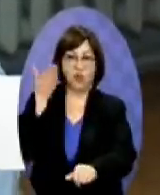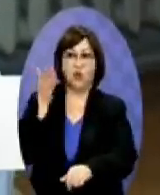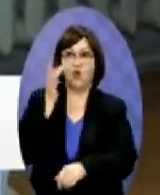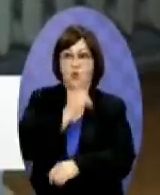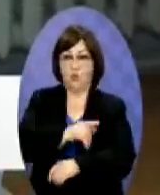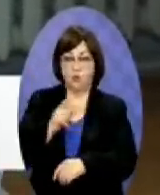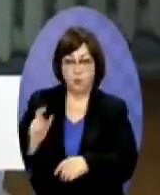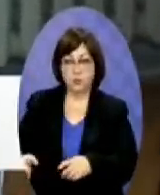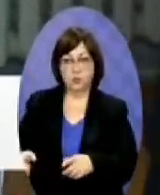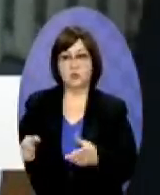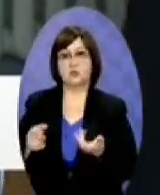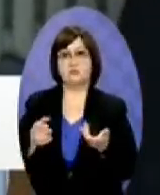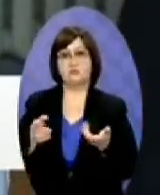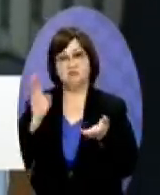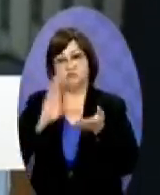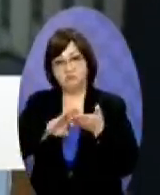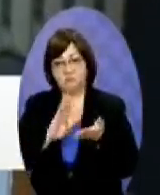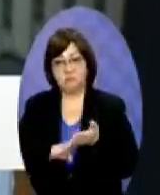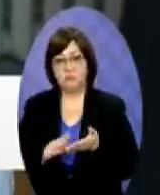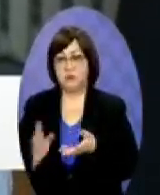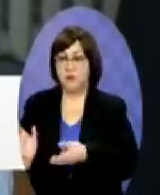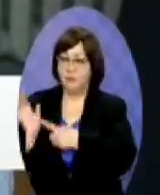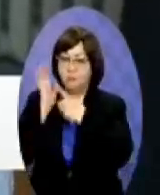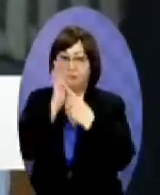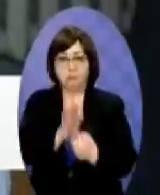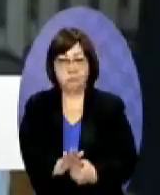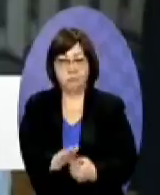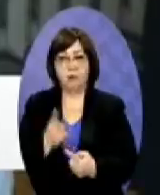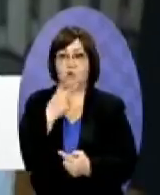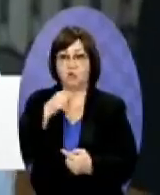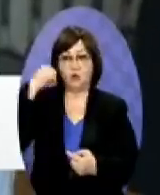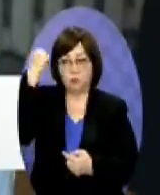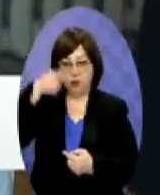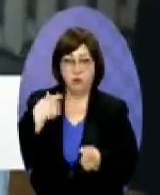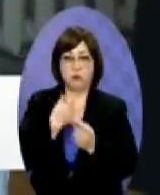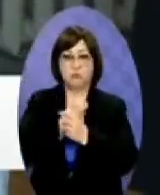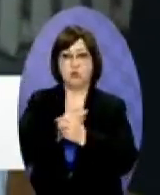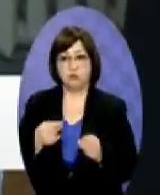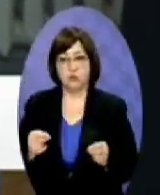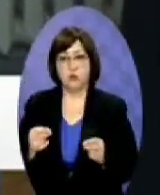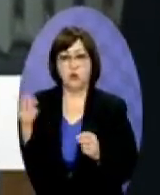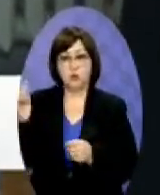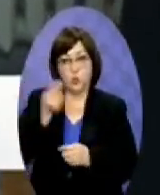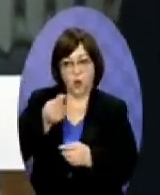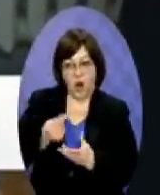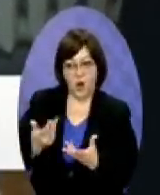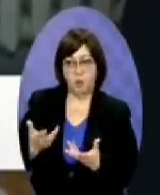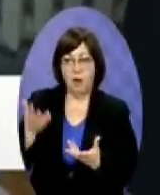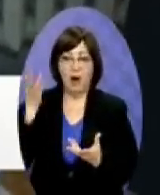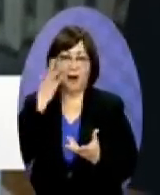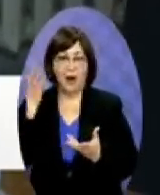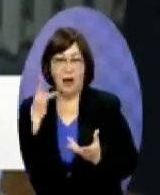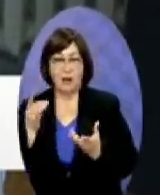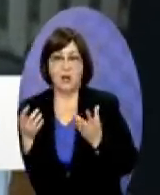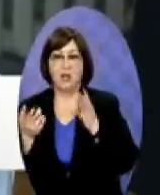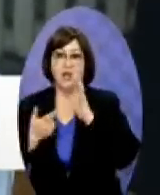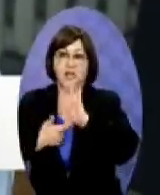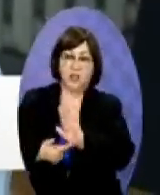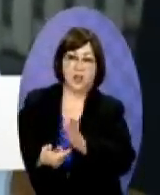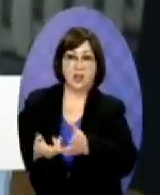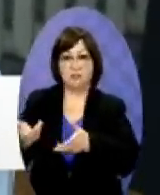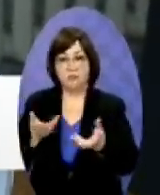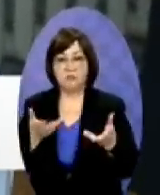entertainment бэлдэх юм уу? Одоо үзэл бодлоо одоо зургаар ямар нэгэн аргаар илэрхийлэх гэдэл